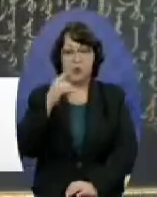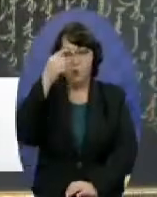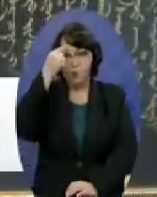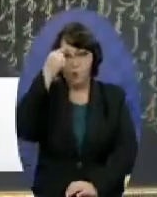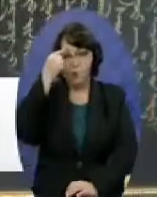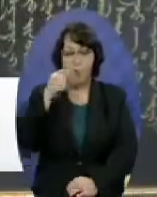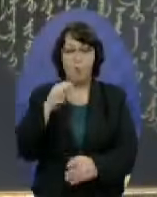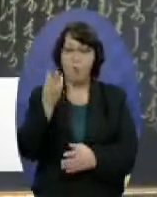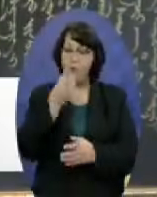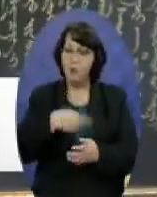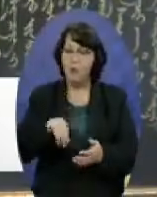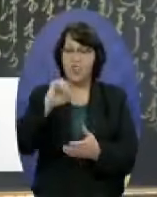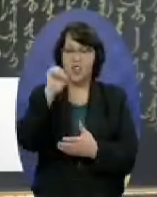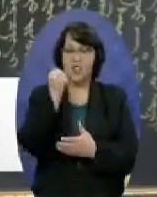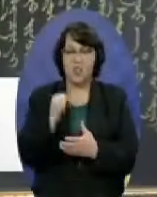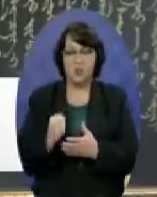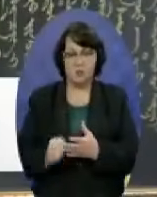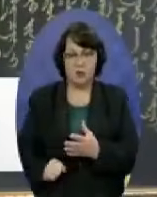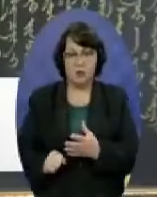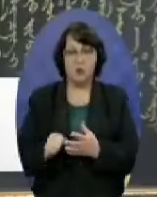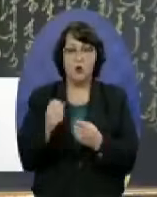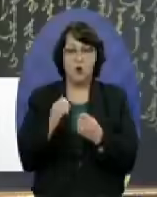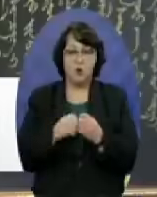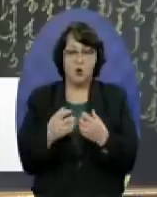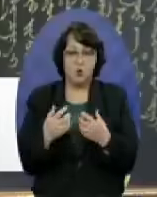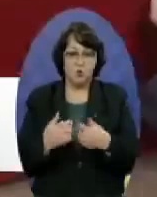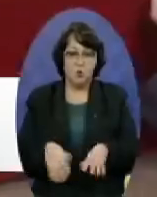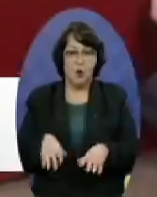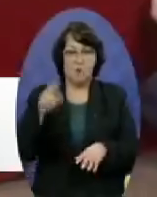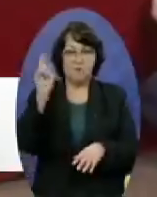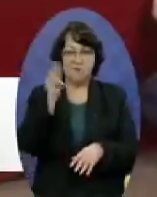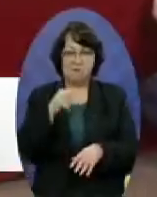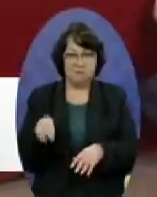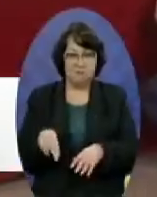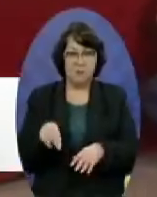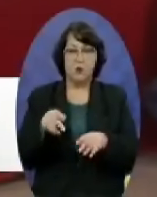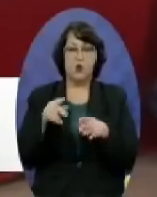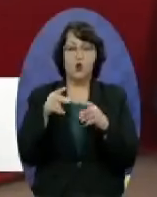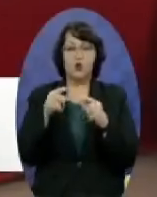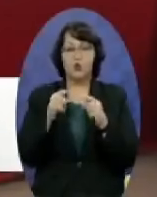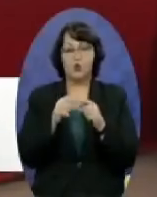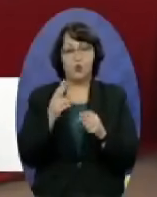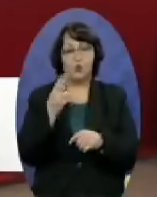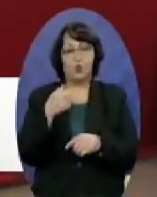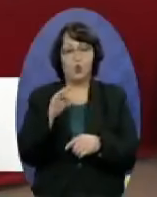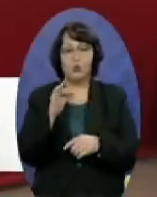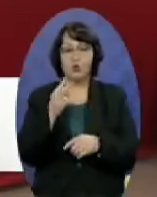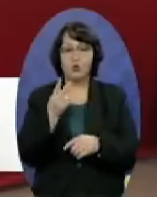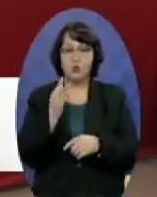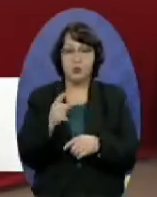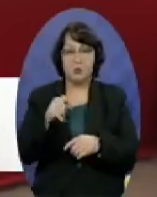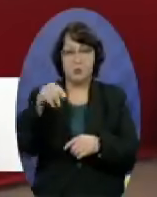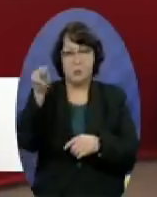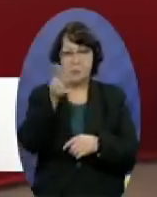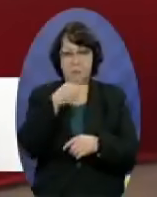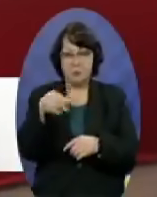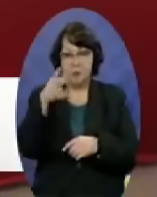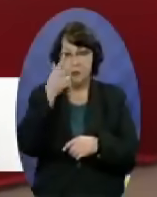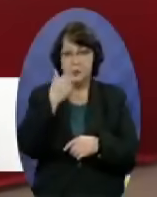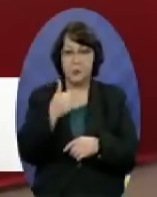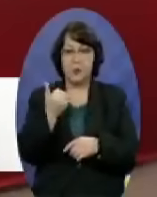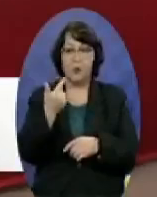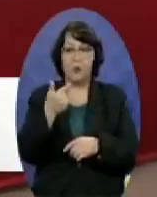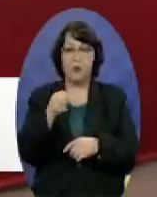бичгээр бичжээ. За энэ жилийн улсын уралдаанд оролцогчд татлахан бичиг, дөрвөлжин үсэг, угалзан хэв маягаар уран бичсэн